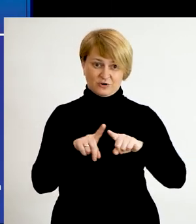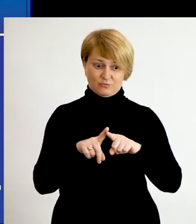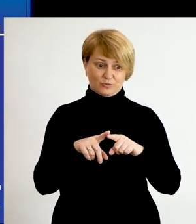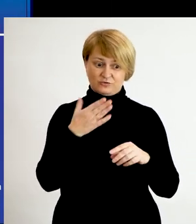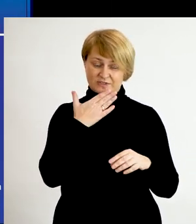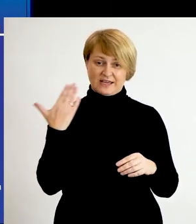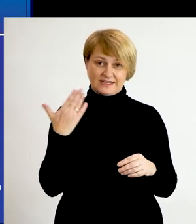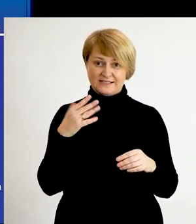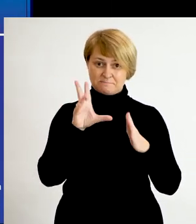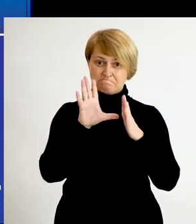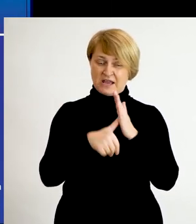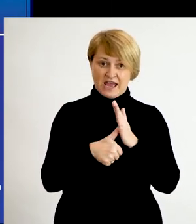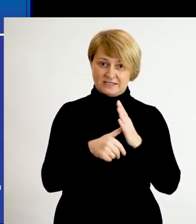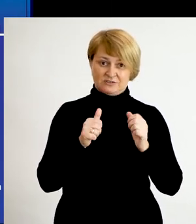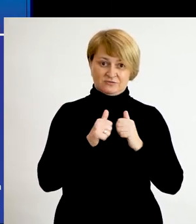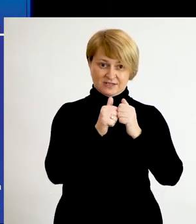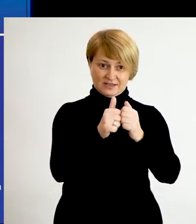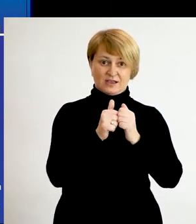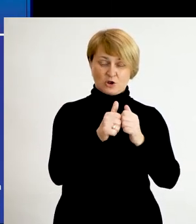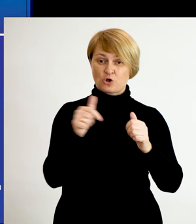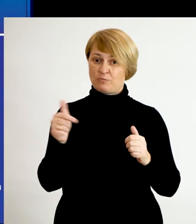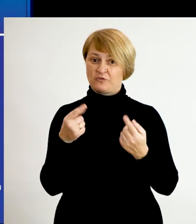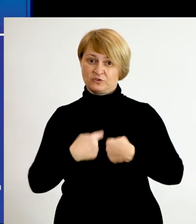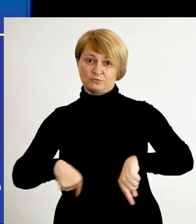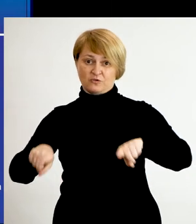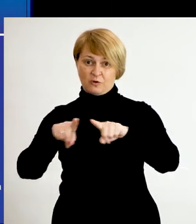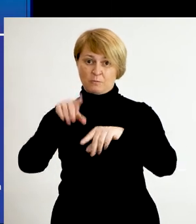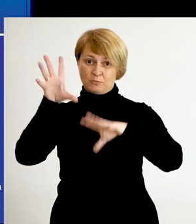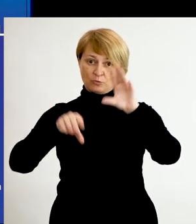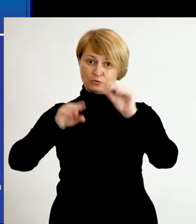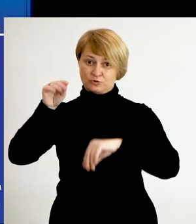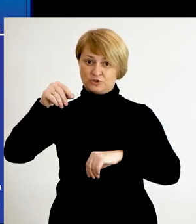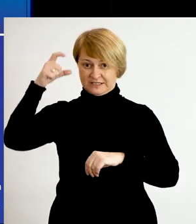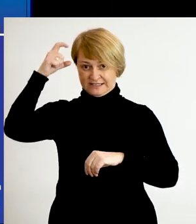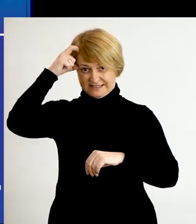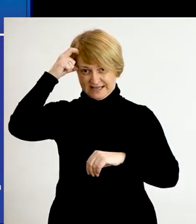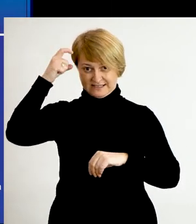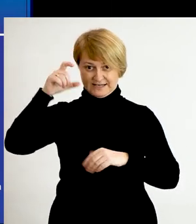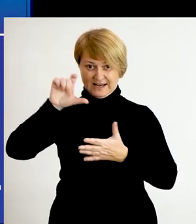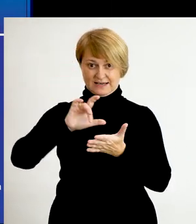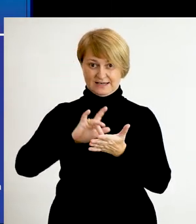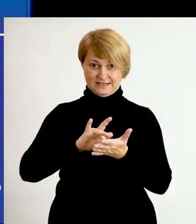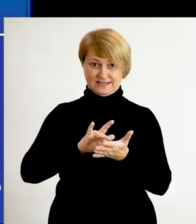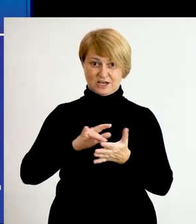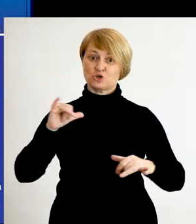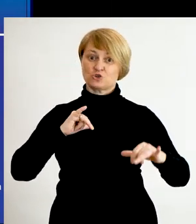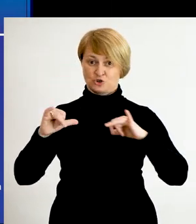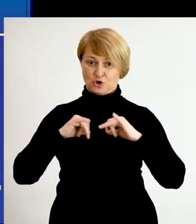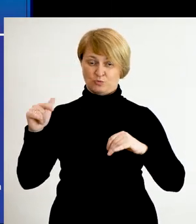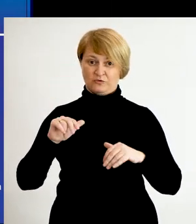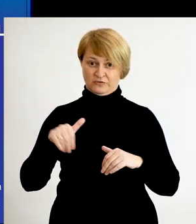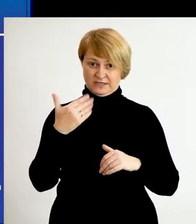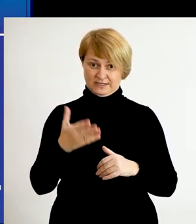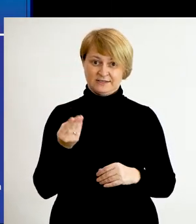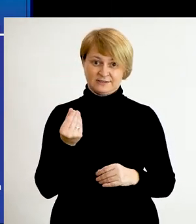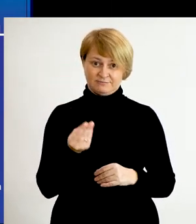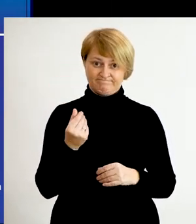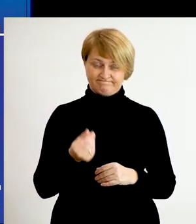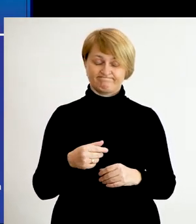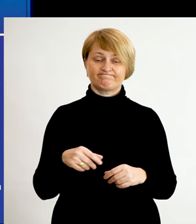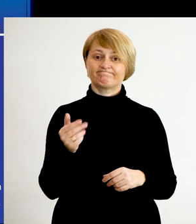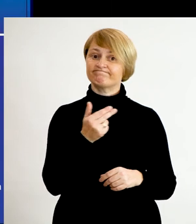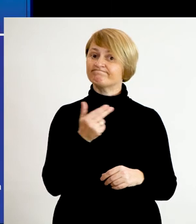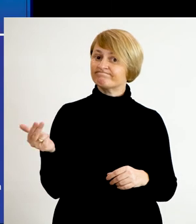Bo to nie jest inwestycja miejska. To jest inwestycja, która powinna być realizowana z budżetu centralnego, z budżetu rządowego, dlatego że